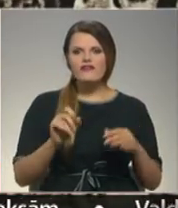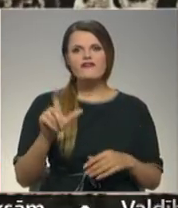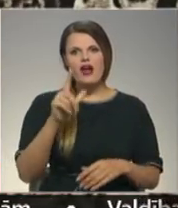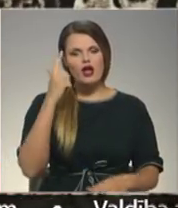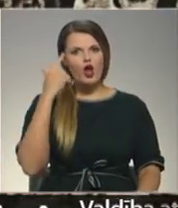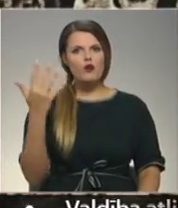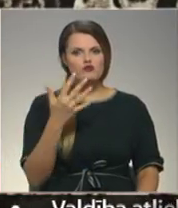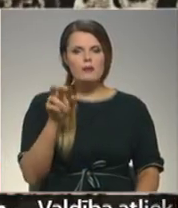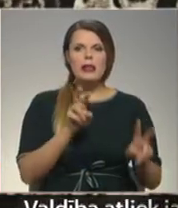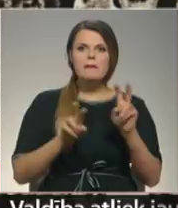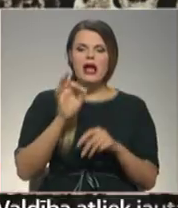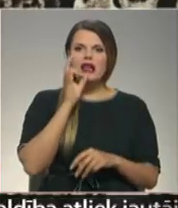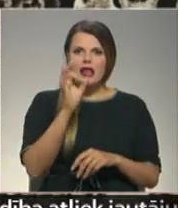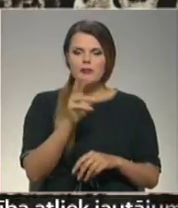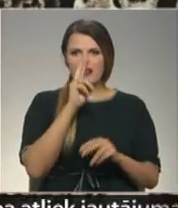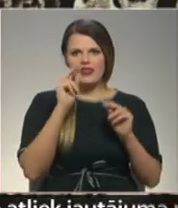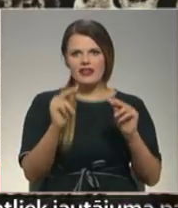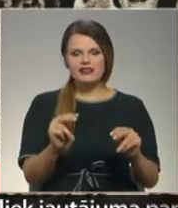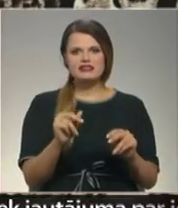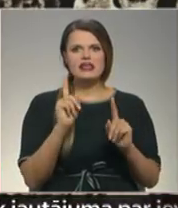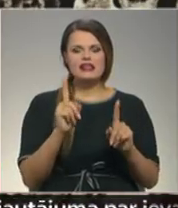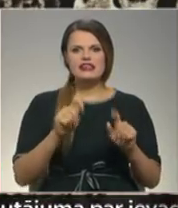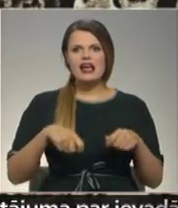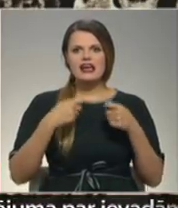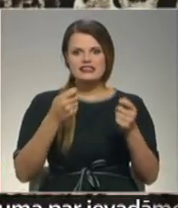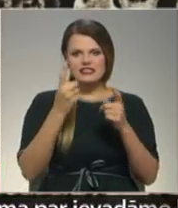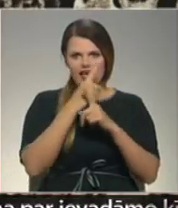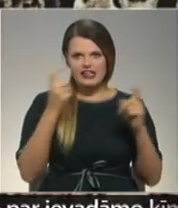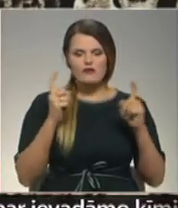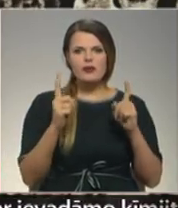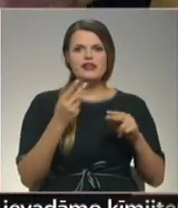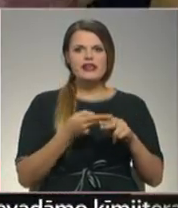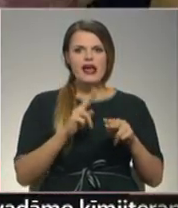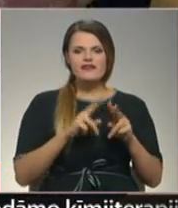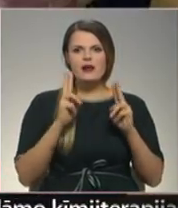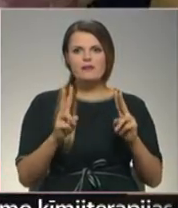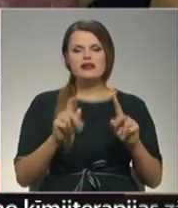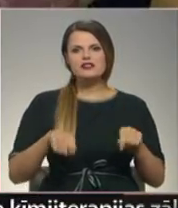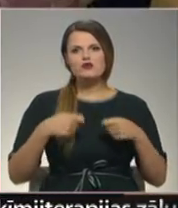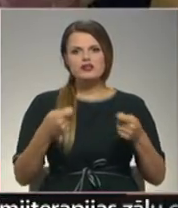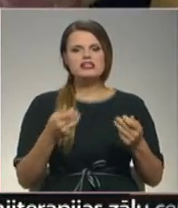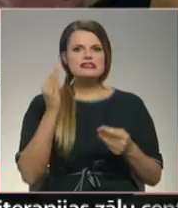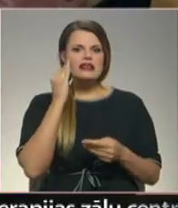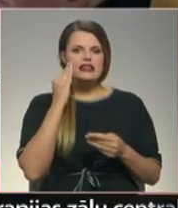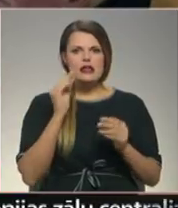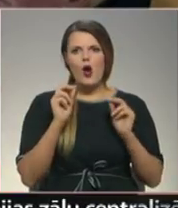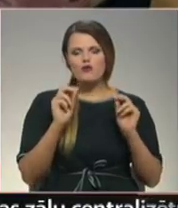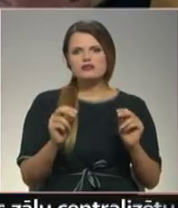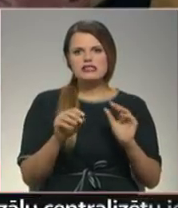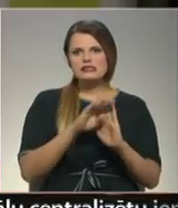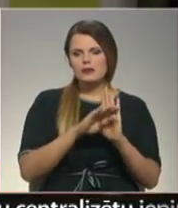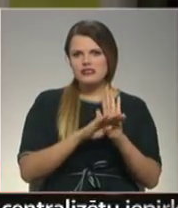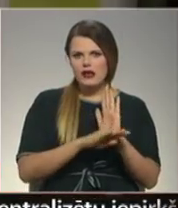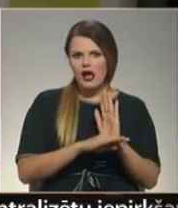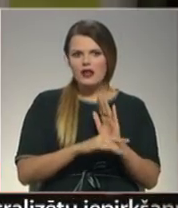atbildes, ja nenoticēt tikai kaut kādai sniegtai informācijai, tikai tāpēc, ka to sniedz it kā kaut kāds uzticams, es nezinu, kanāls.